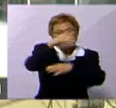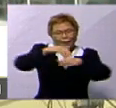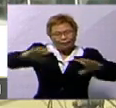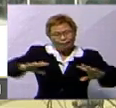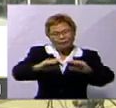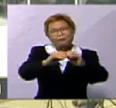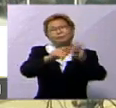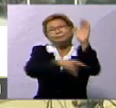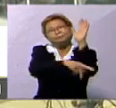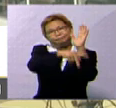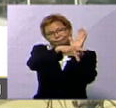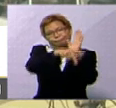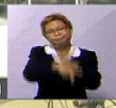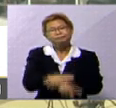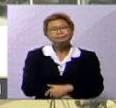mesyuarat